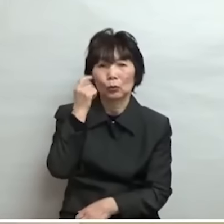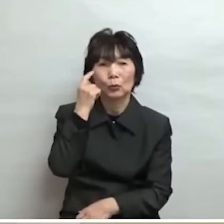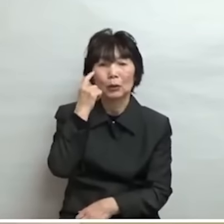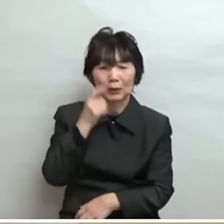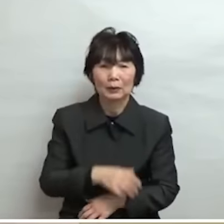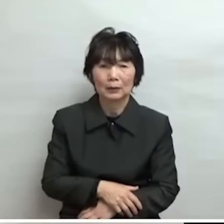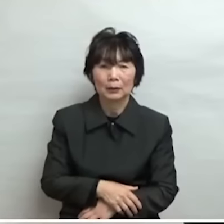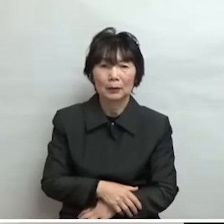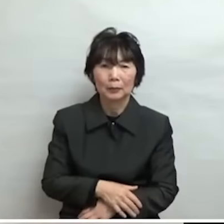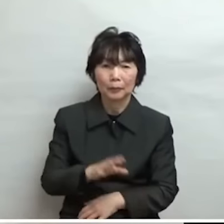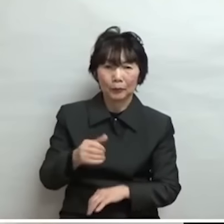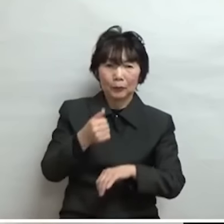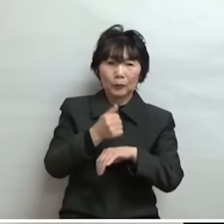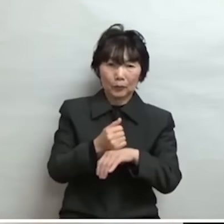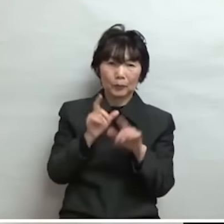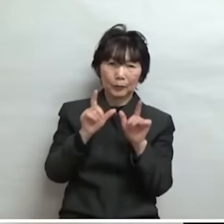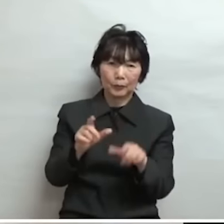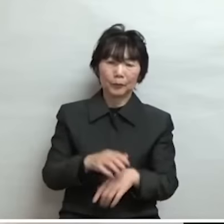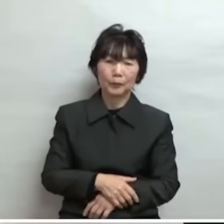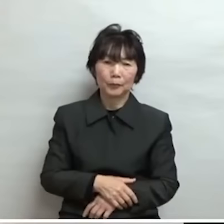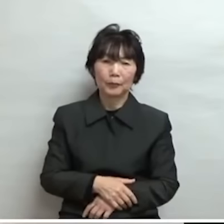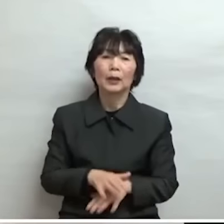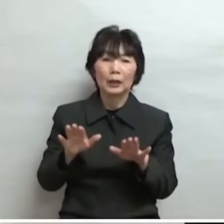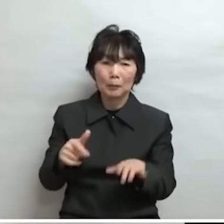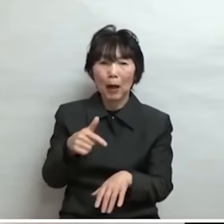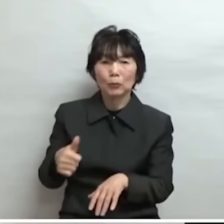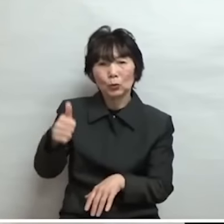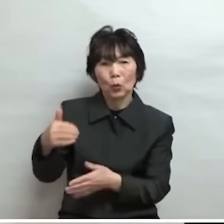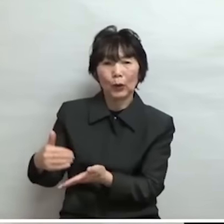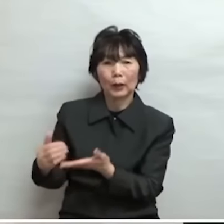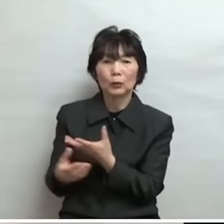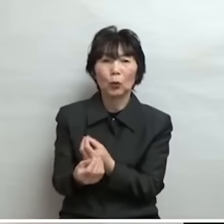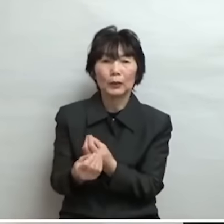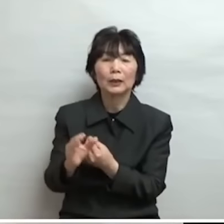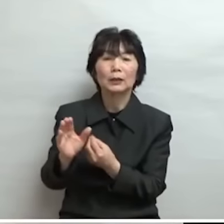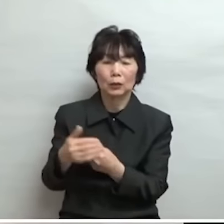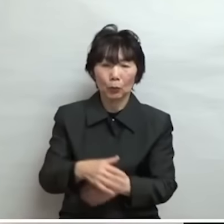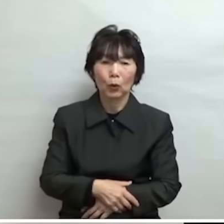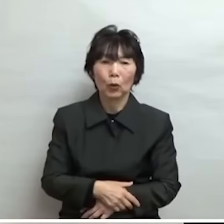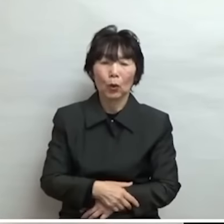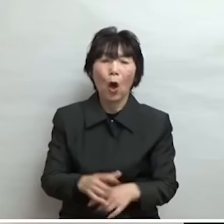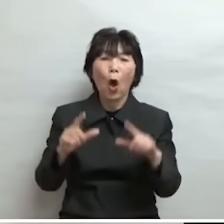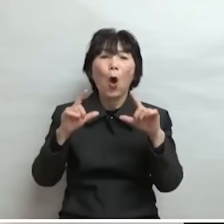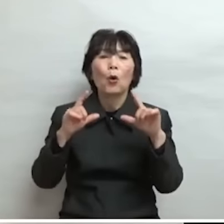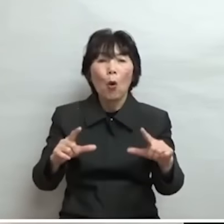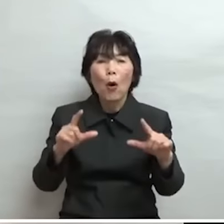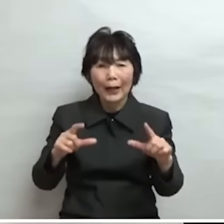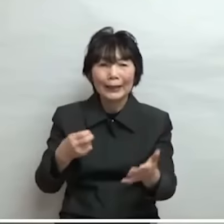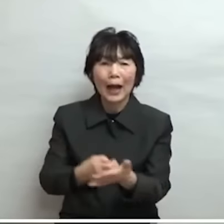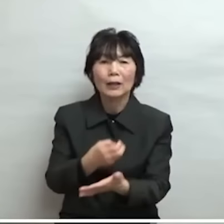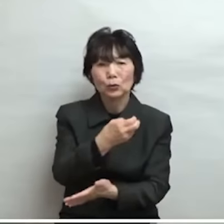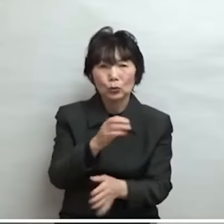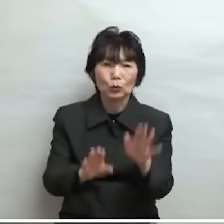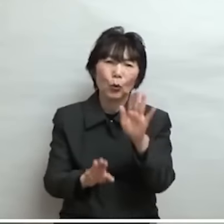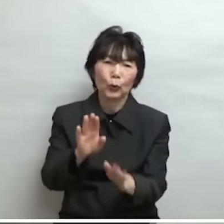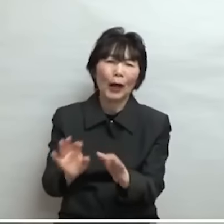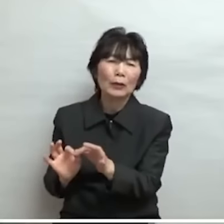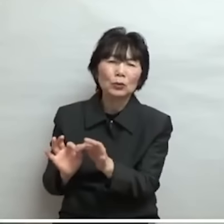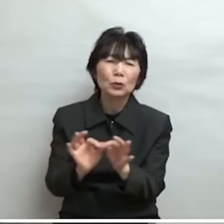。 田中さん、今部長が言った通りなんですけども、まずはそもそも公益に反する状況がずっと続いているわけ